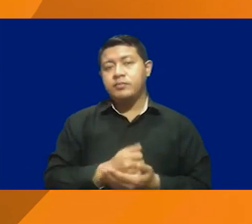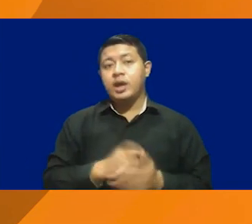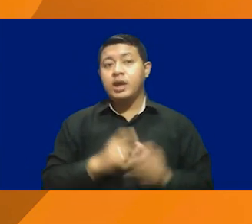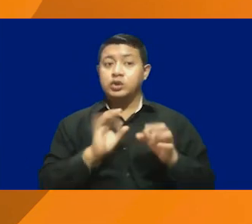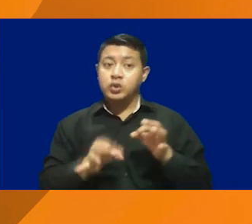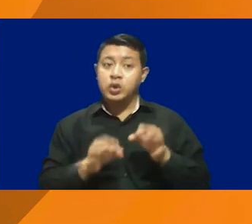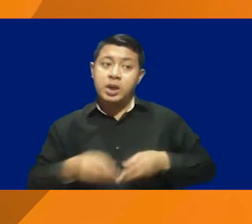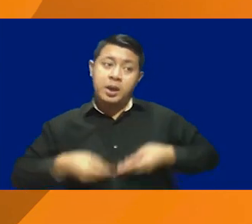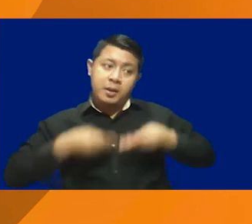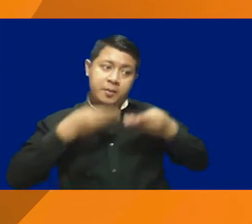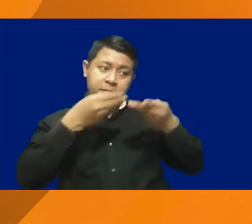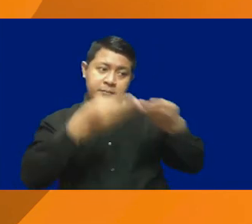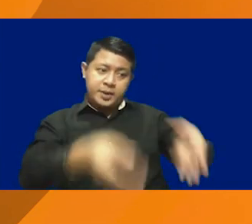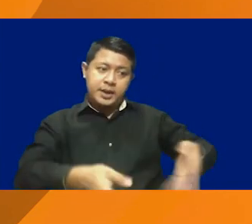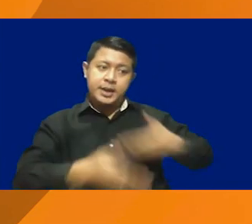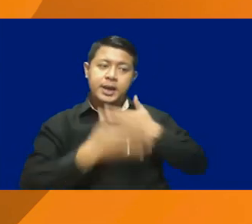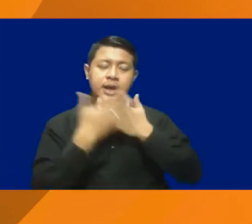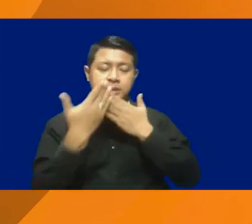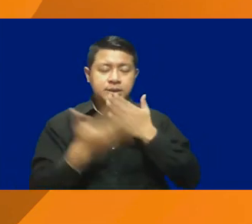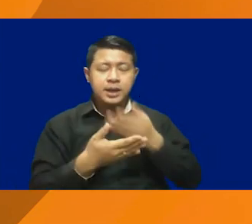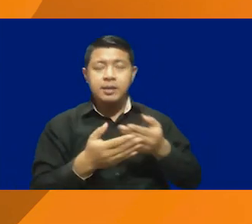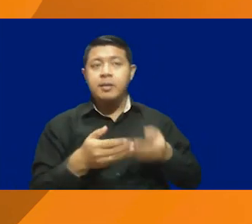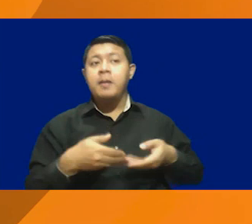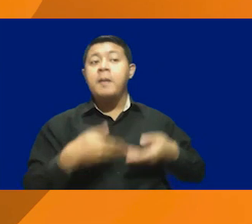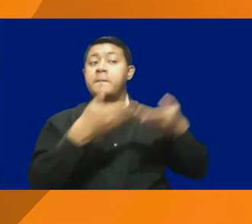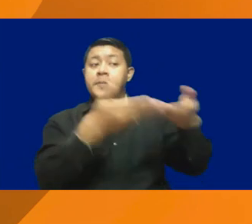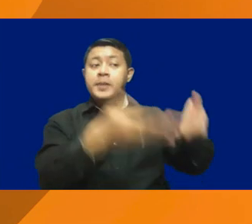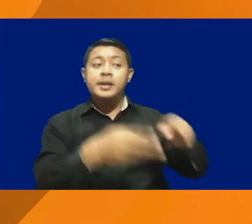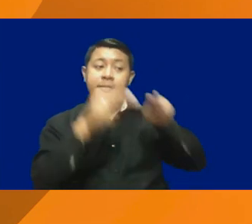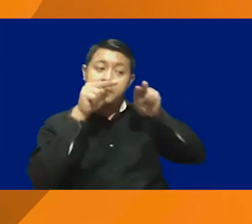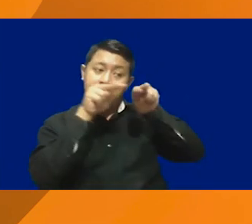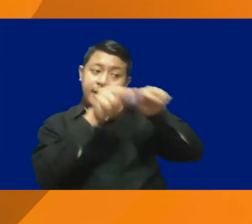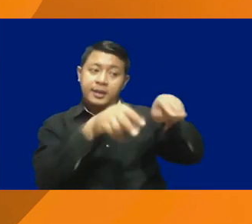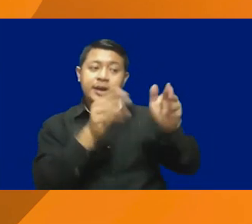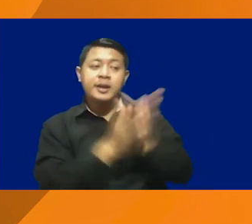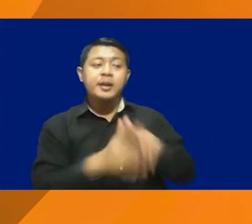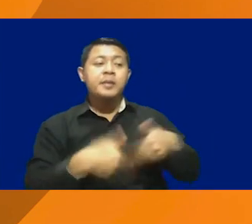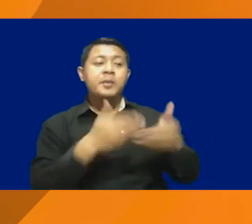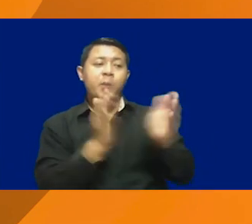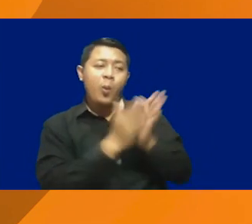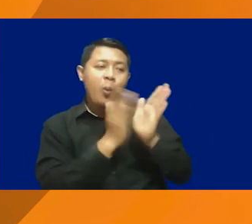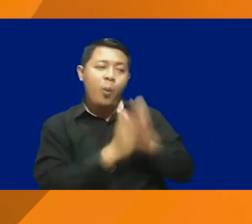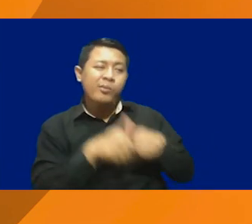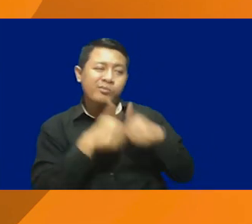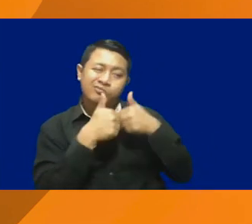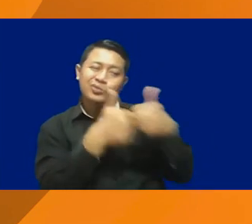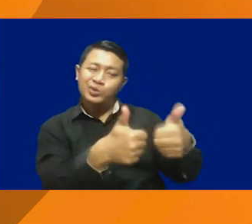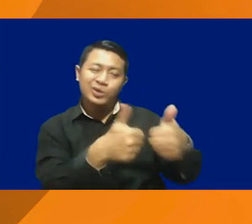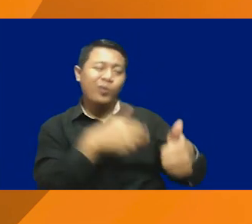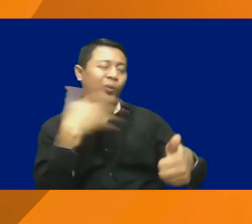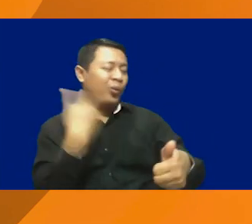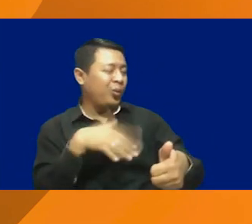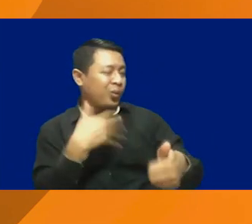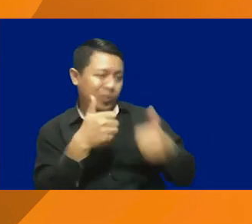apa? Berilah kasih sayang, berilah perhatian yang cukup, dan berilah